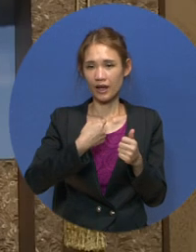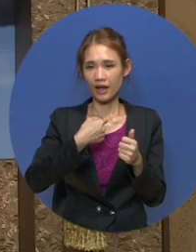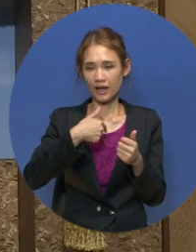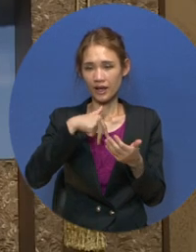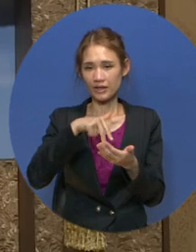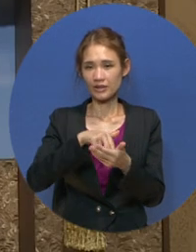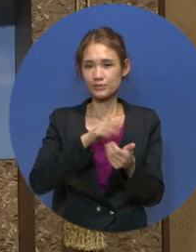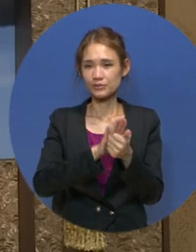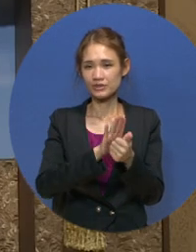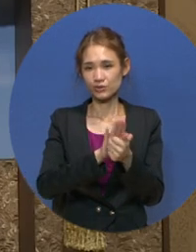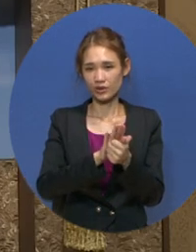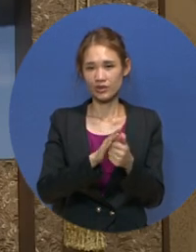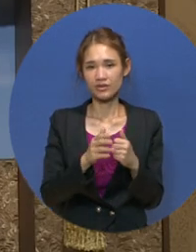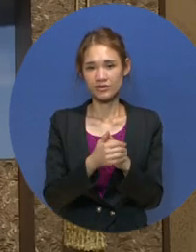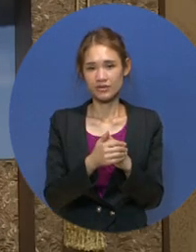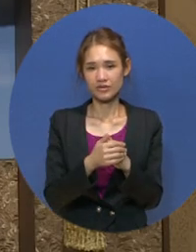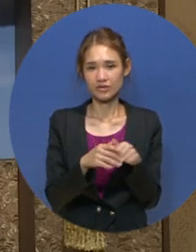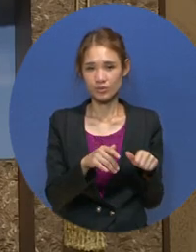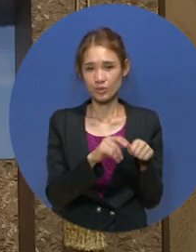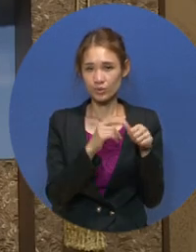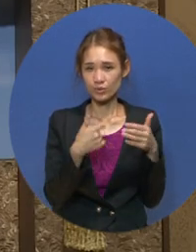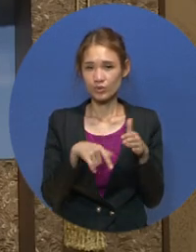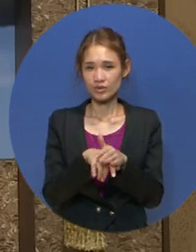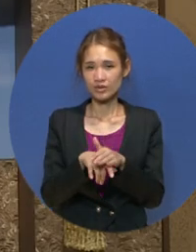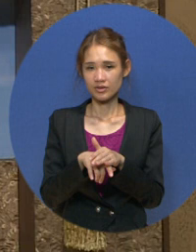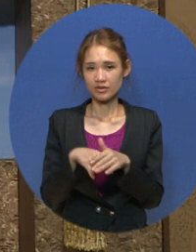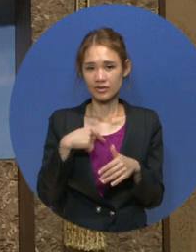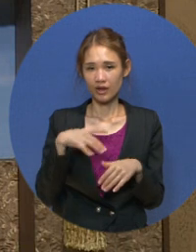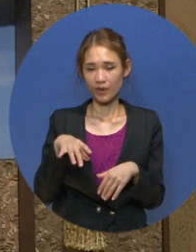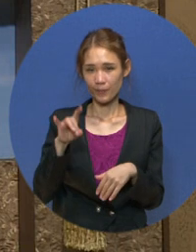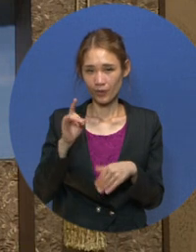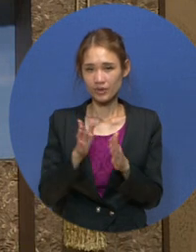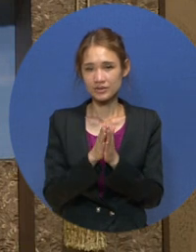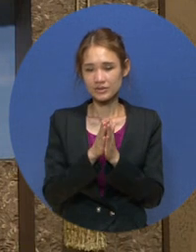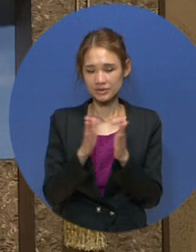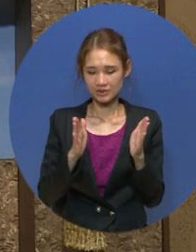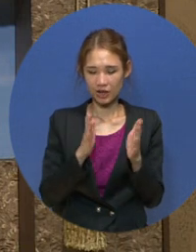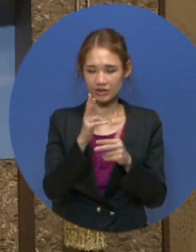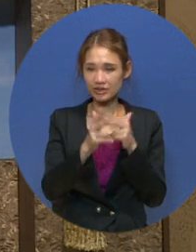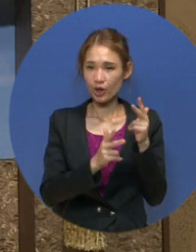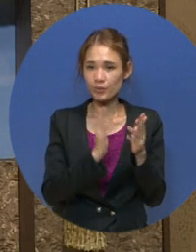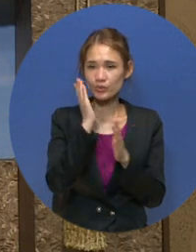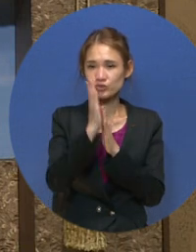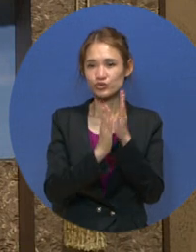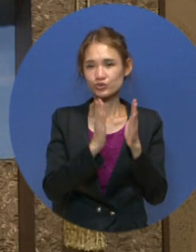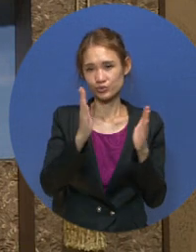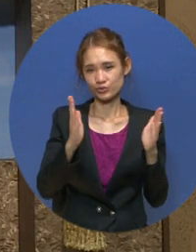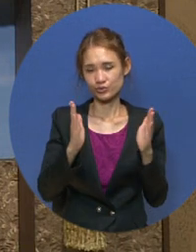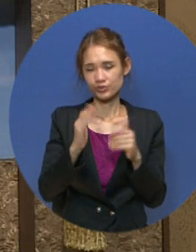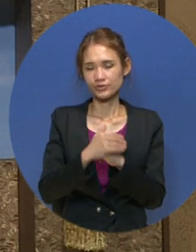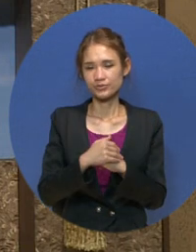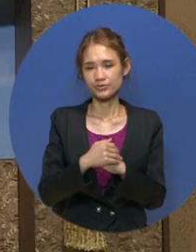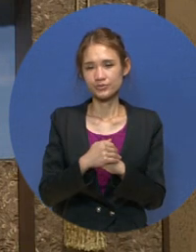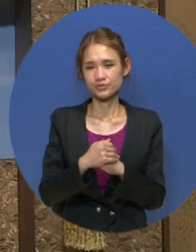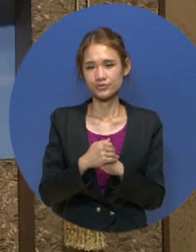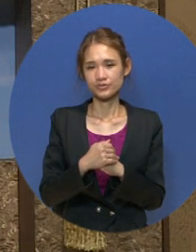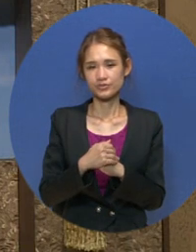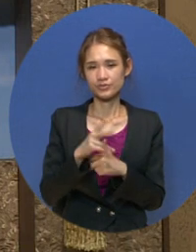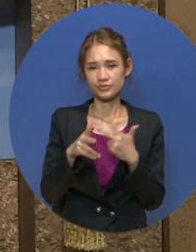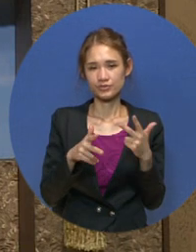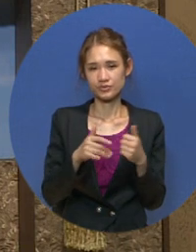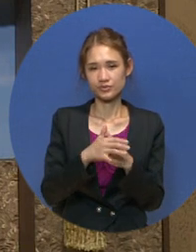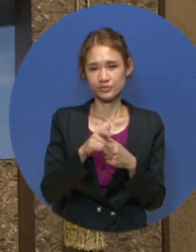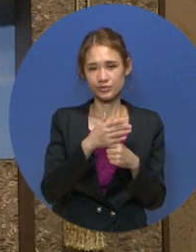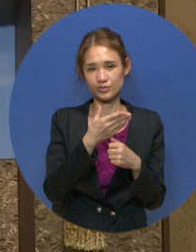목표입니다. 고용을 위해서 선제적으로 저희가 제일 먼저 시작한 사업이 숲스토리 사업이고요. 예. 저희는